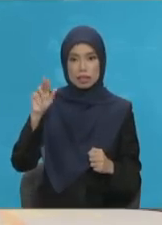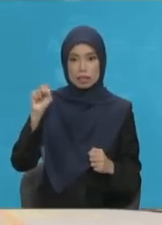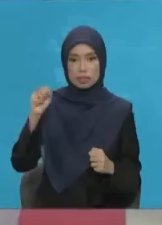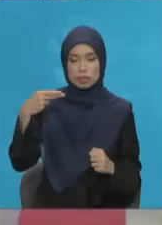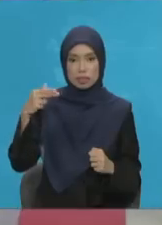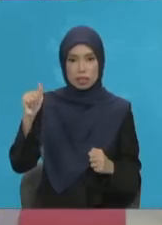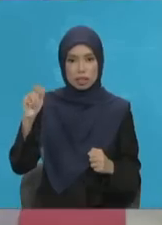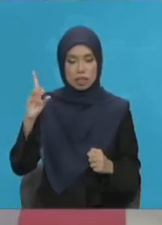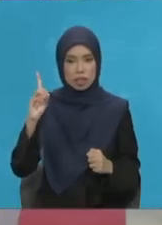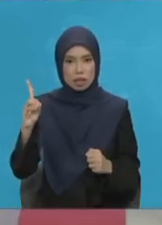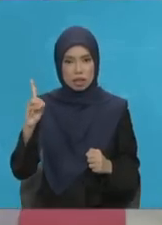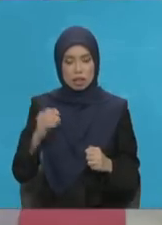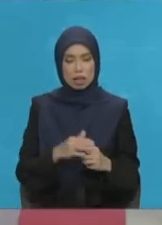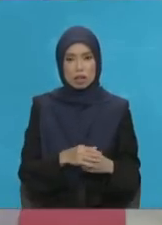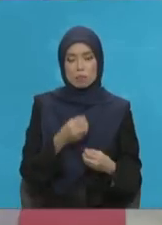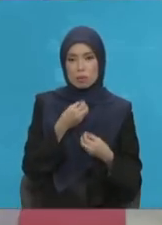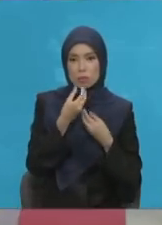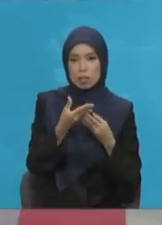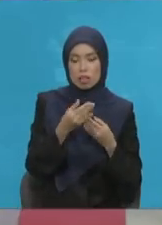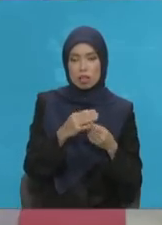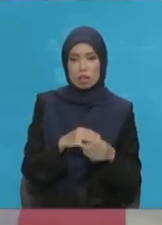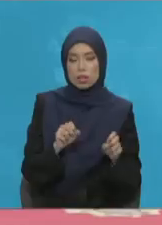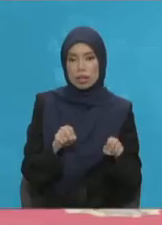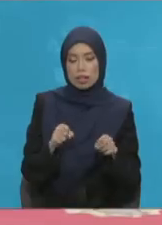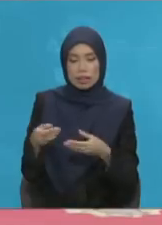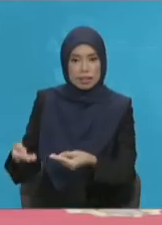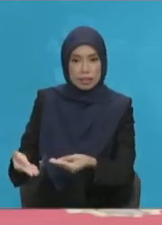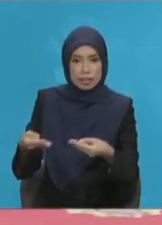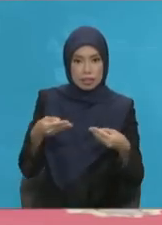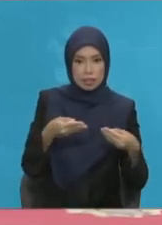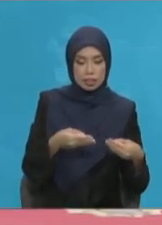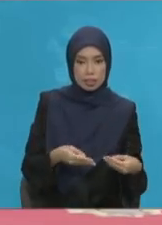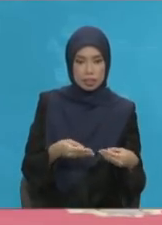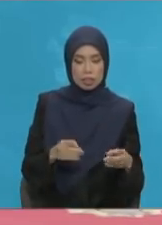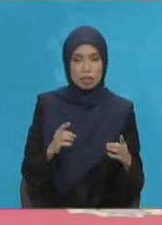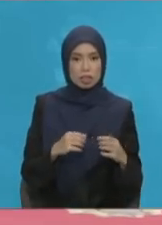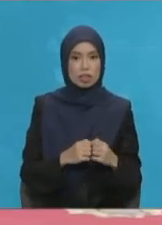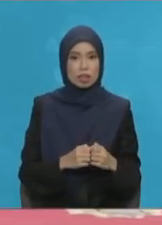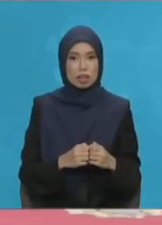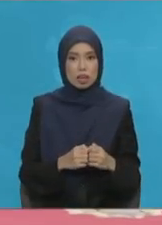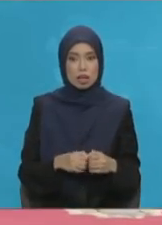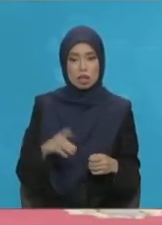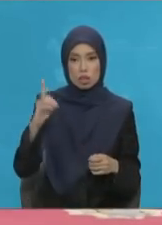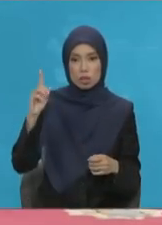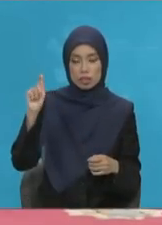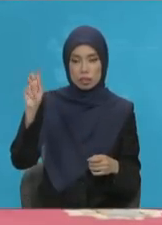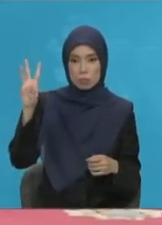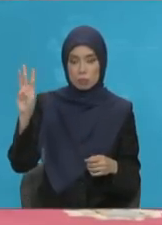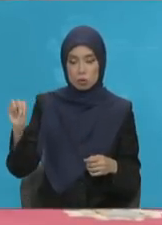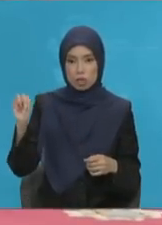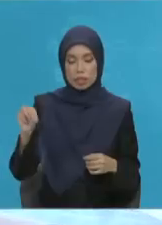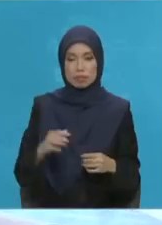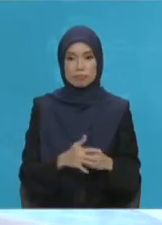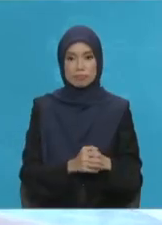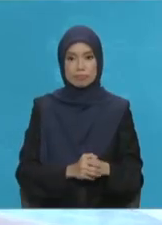pihin orang kaya lele pahlawan untuk menghadap dan menyembahkan ke hadapan majelis duli yang keramat mulia